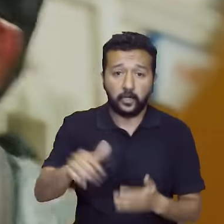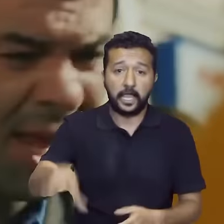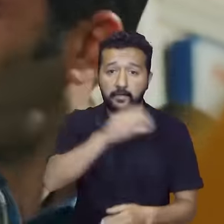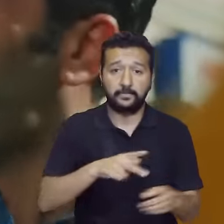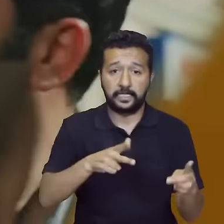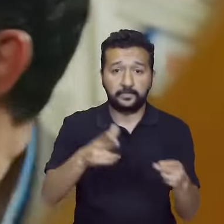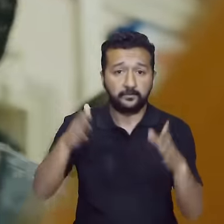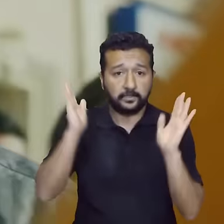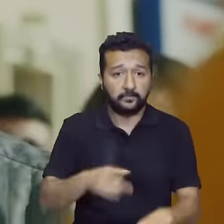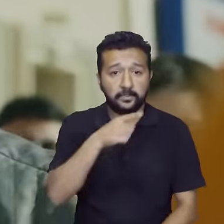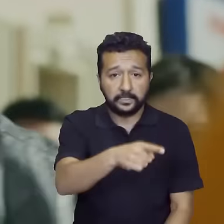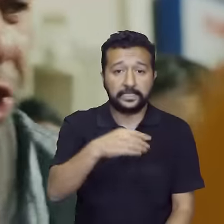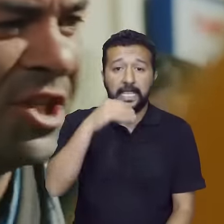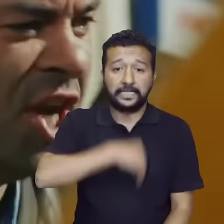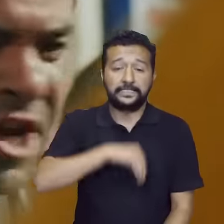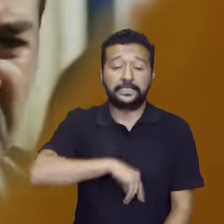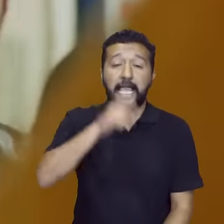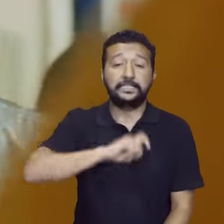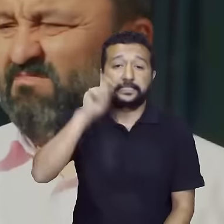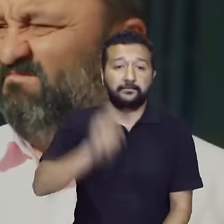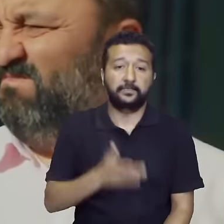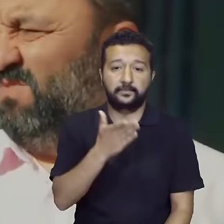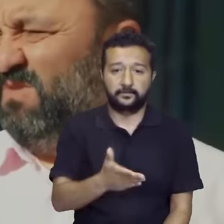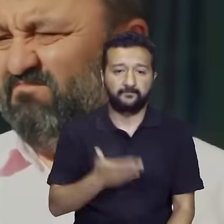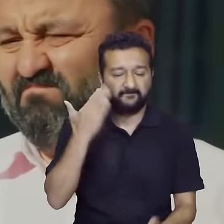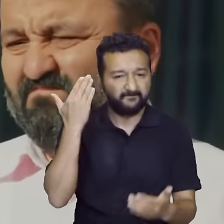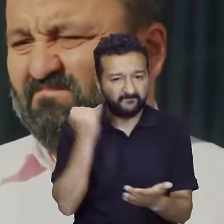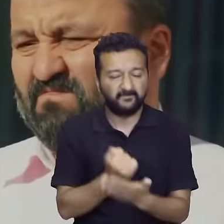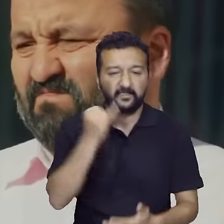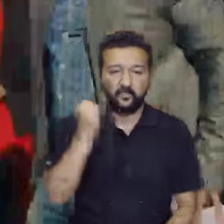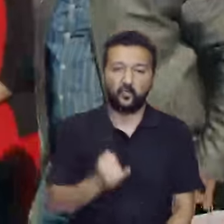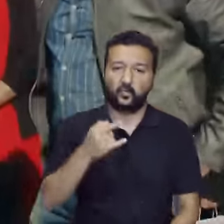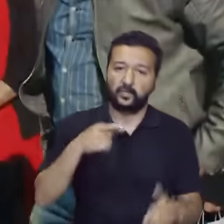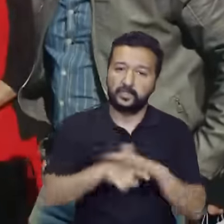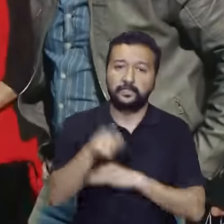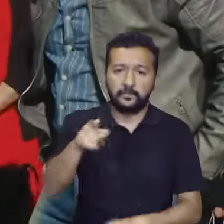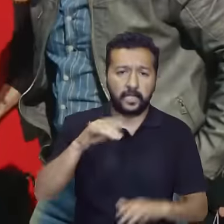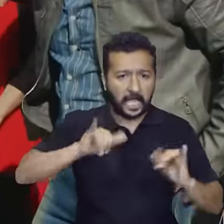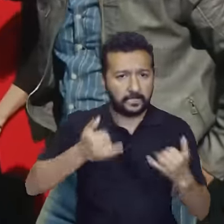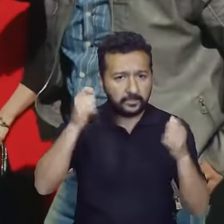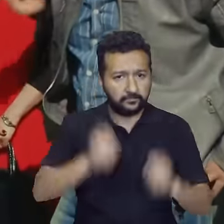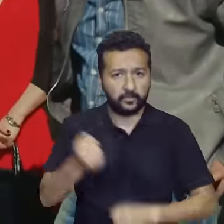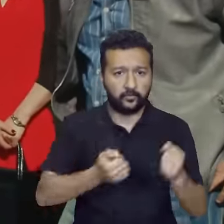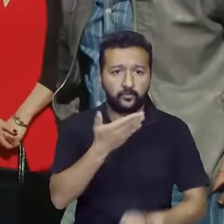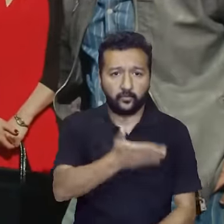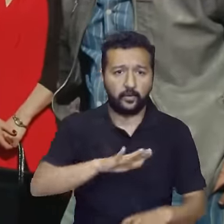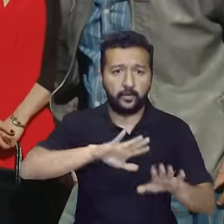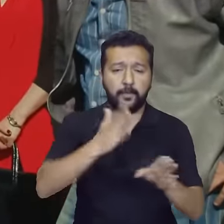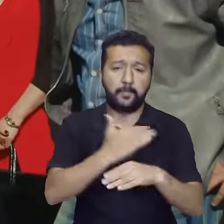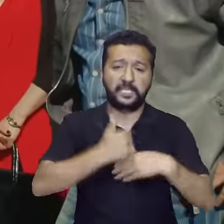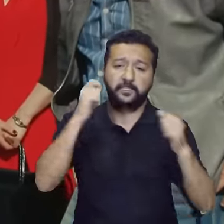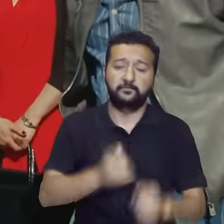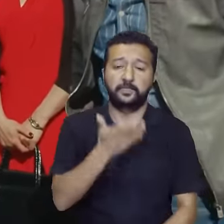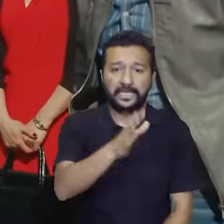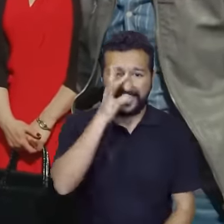kabloları kesmişler Muhtar. Ciğerimi sökmüşler, ciğerimi. Vay hainler vay ya. Ya canını okumuşlar minibüsü. Abi darma duman etmişler